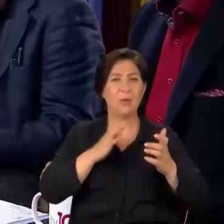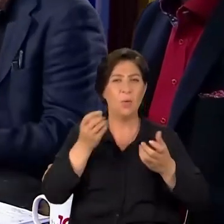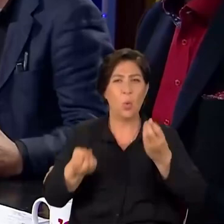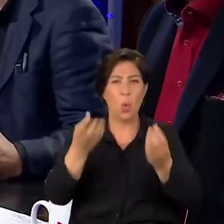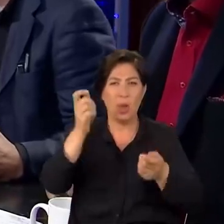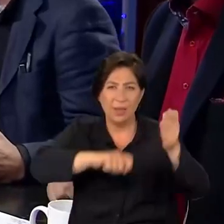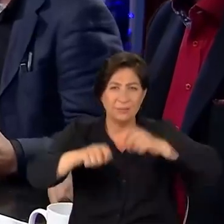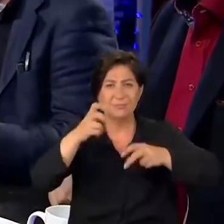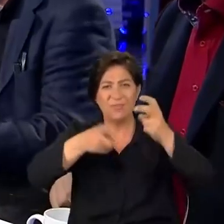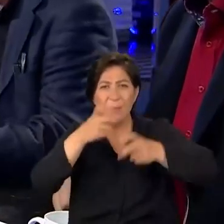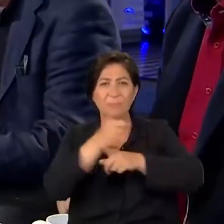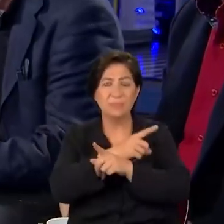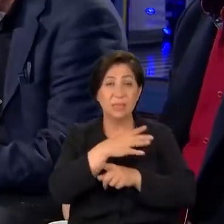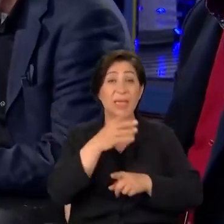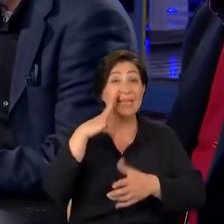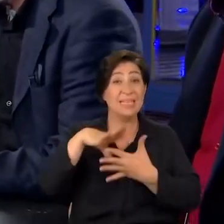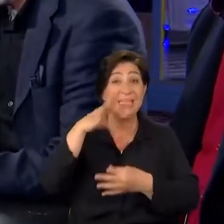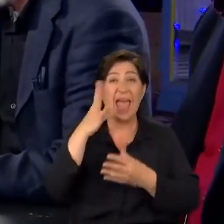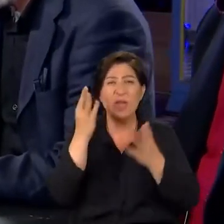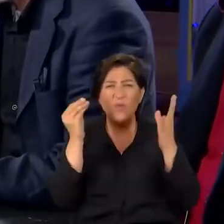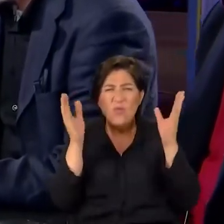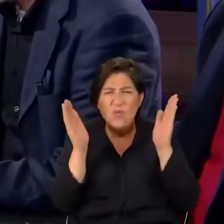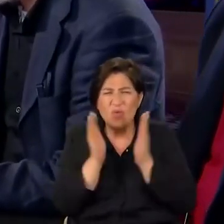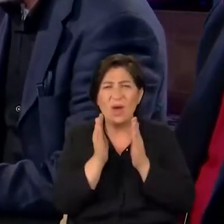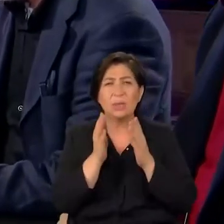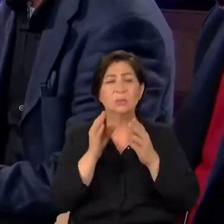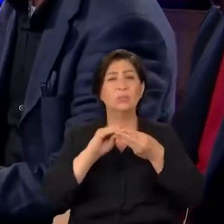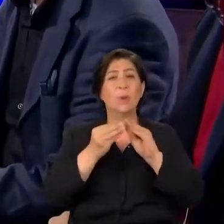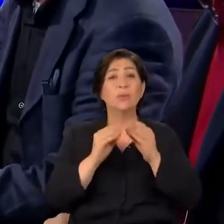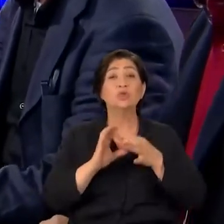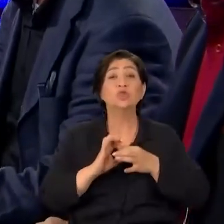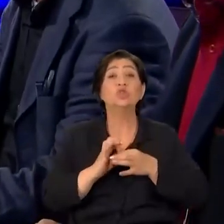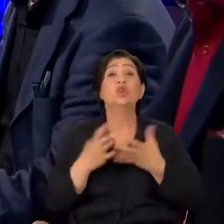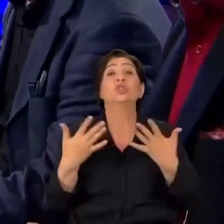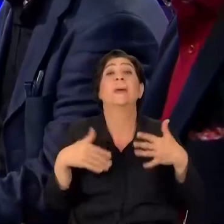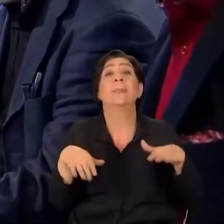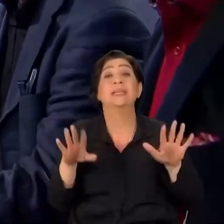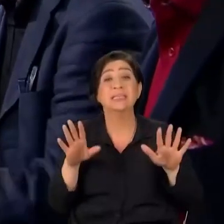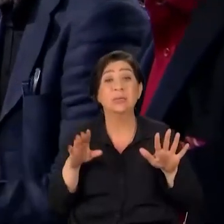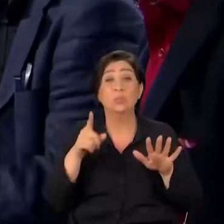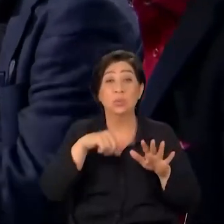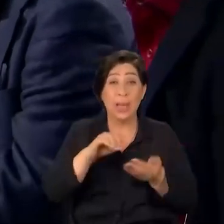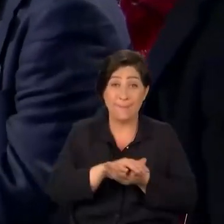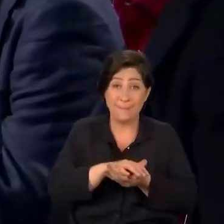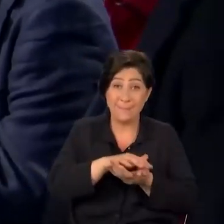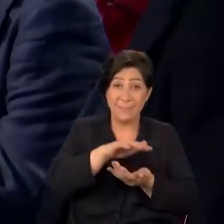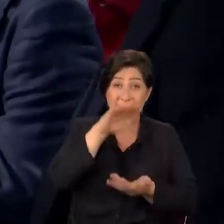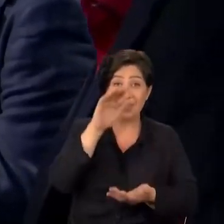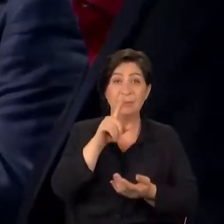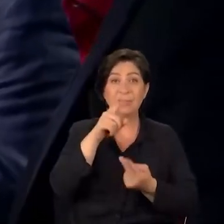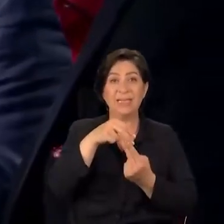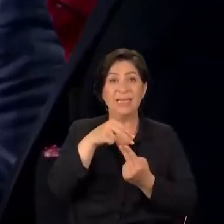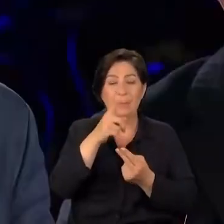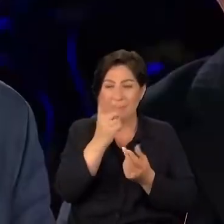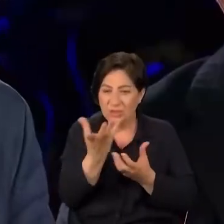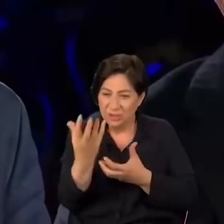bütün bu korkular, insanlar en ufak sorunlarını bile artık çözemez hale geldikçe bunların hepsi birikir,